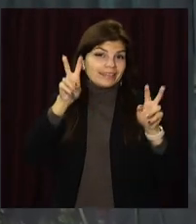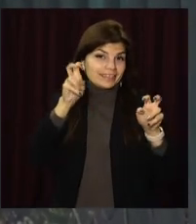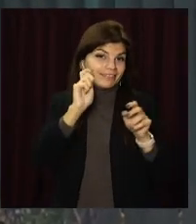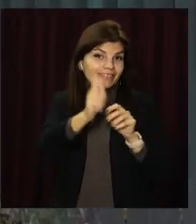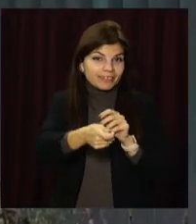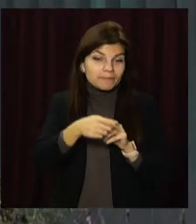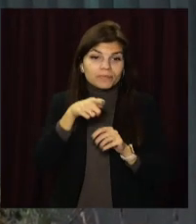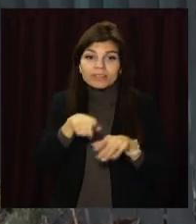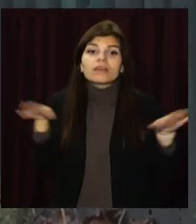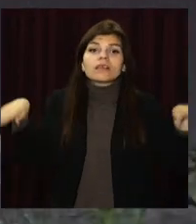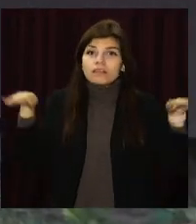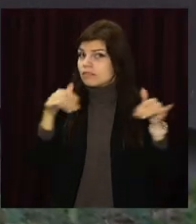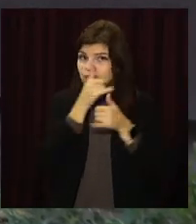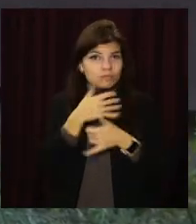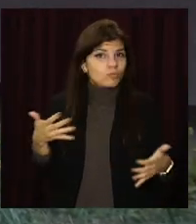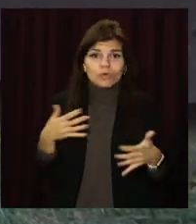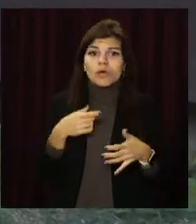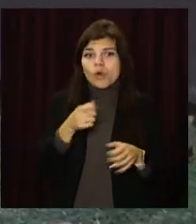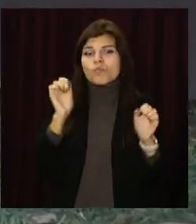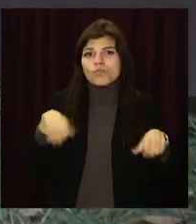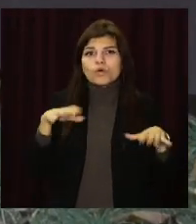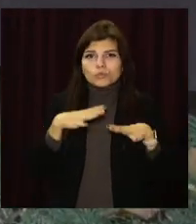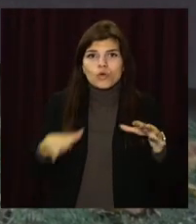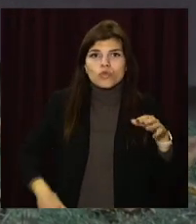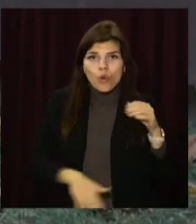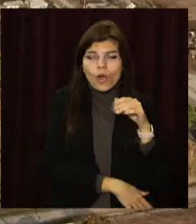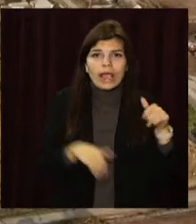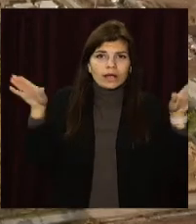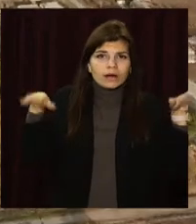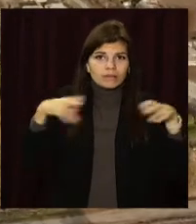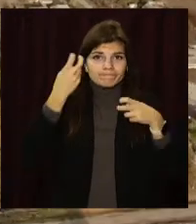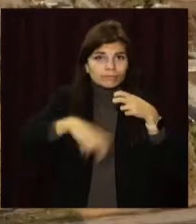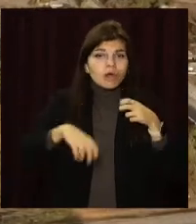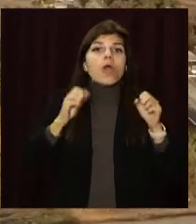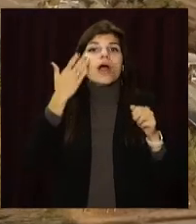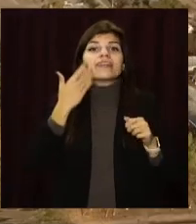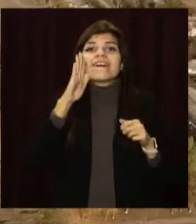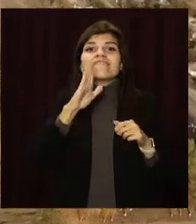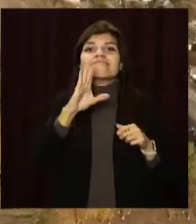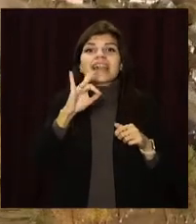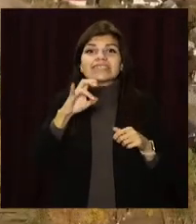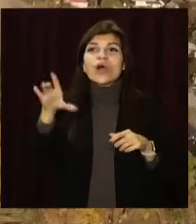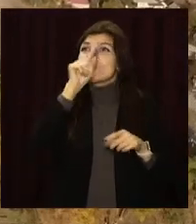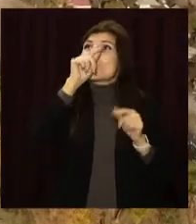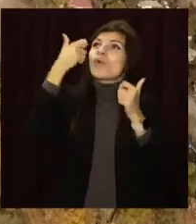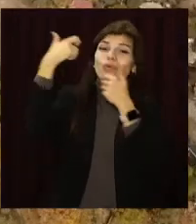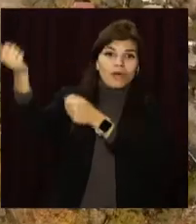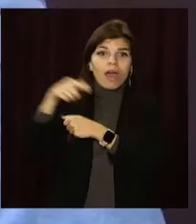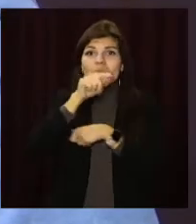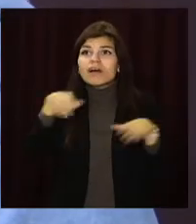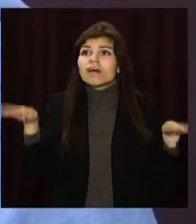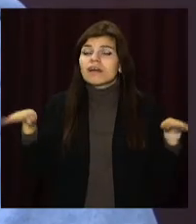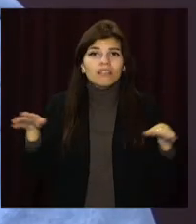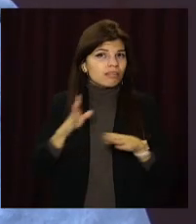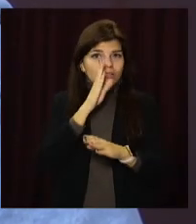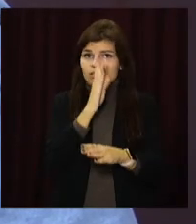господарі, злетіти не може. Ймовірно, у нього пошкоджені нога та крило. Тож, коли у вересні лелеки відлітали у вирій, у Бусі не вийшло.